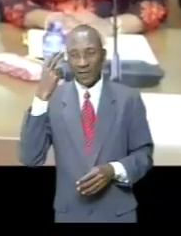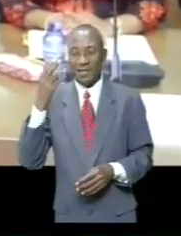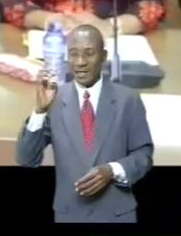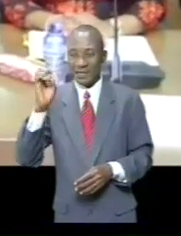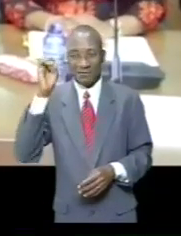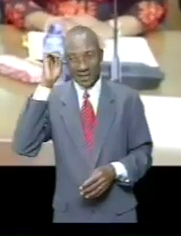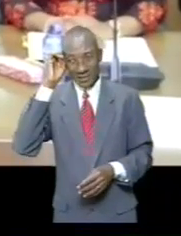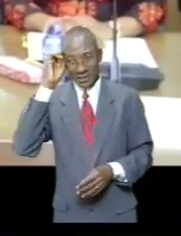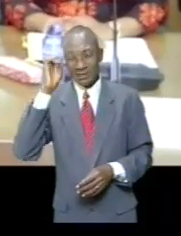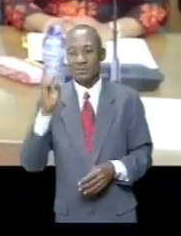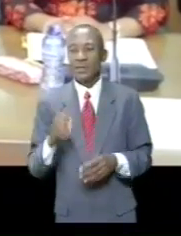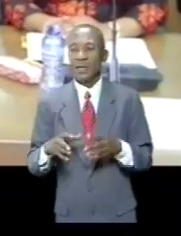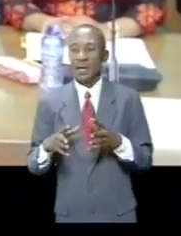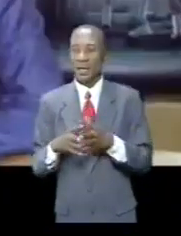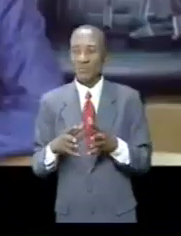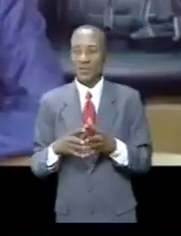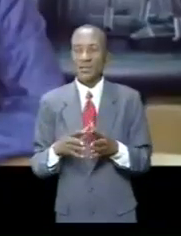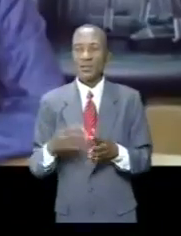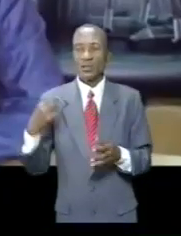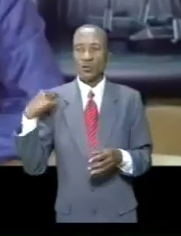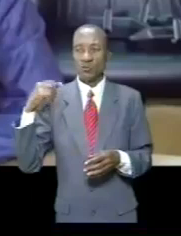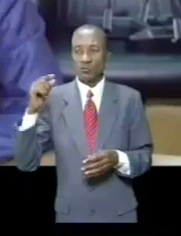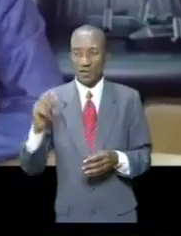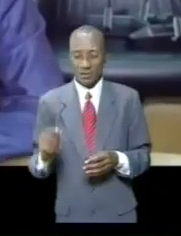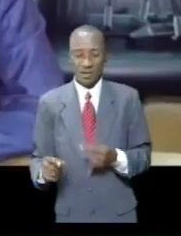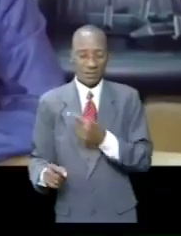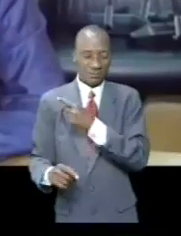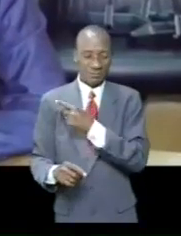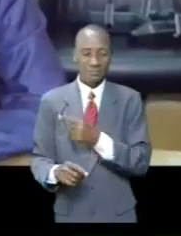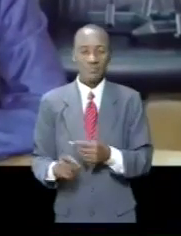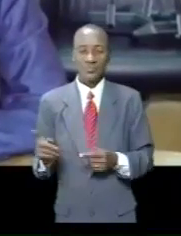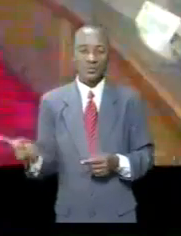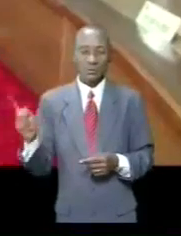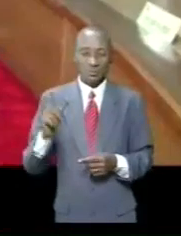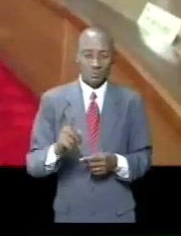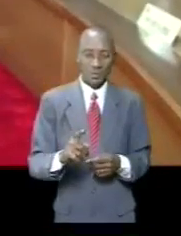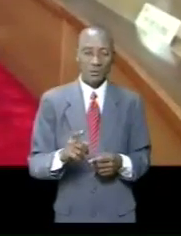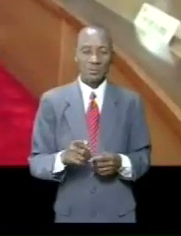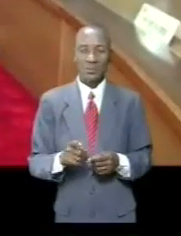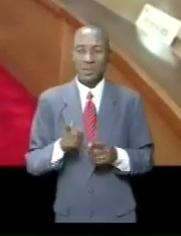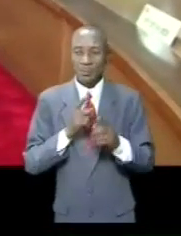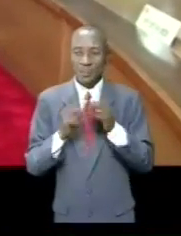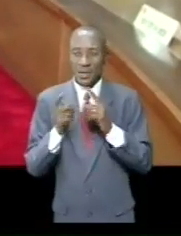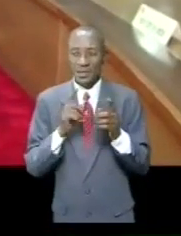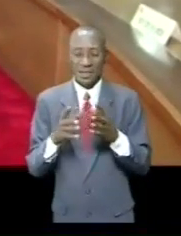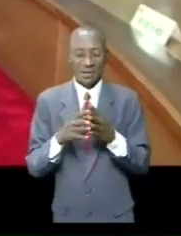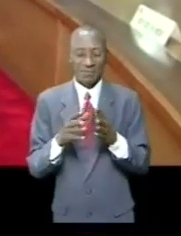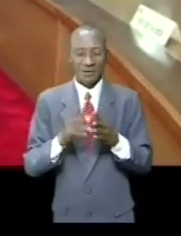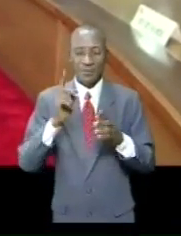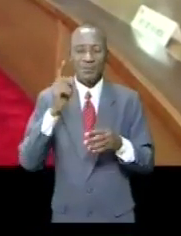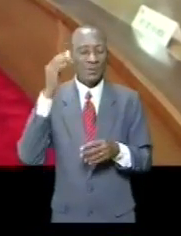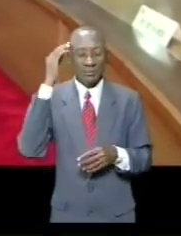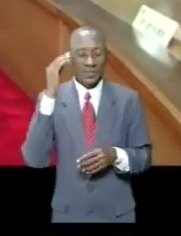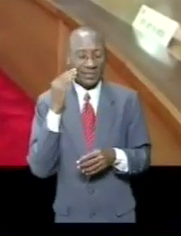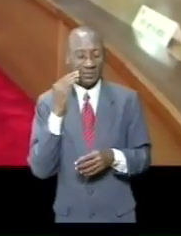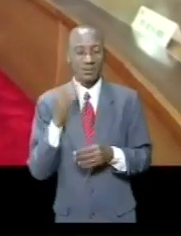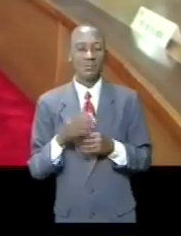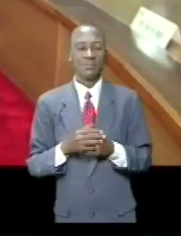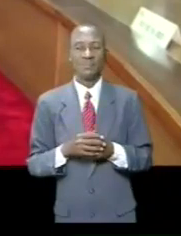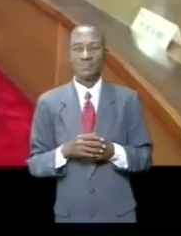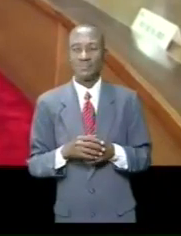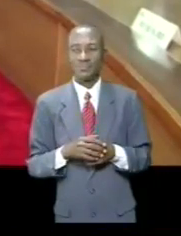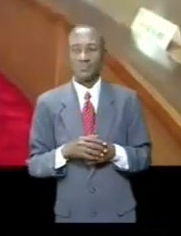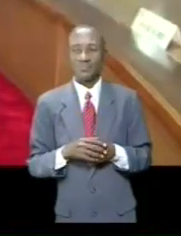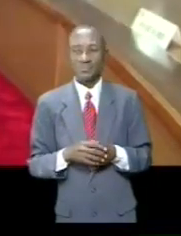Kassai, accompagné du gouverneur Dieudonné Piémé, est venu sensibiliser le chef du gouvernement, Ilunga Ilunkamba. Mais il y a aussi une